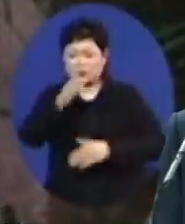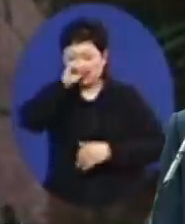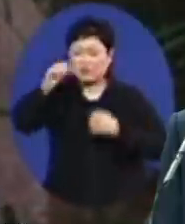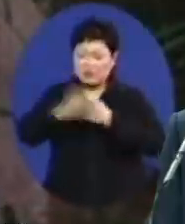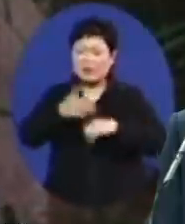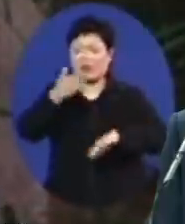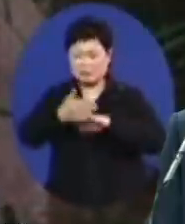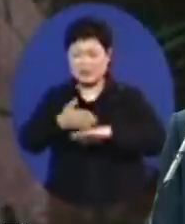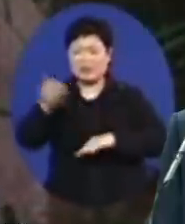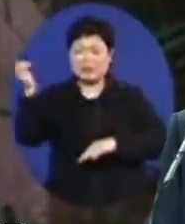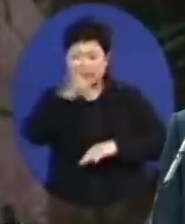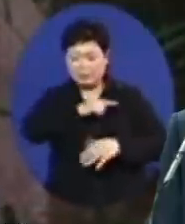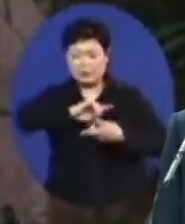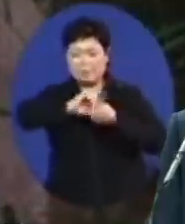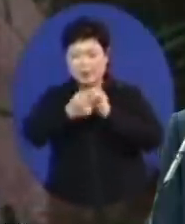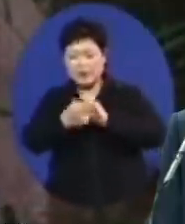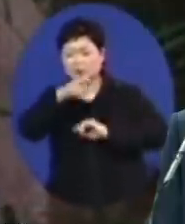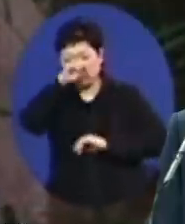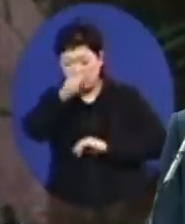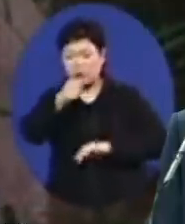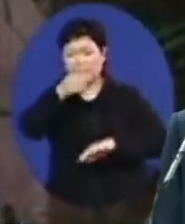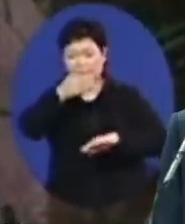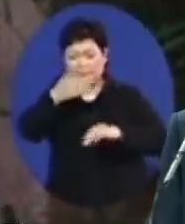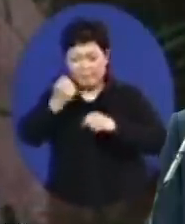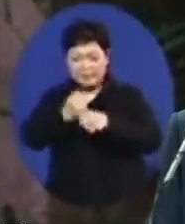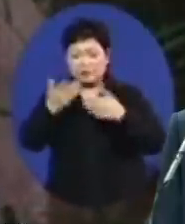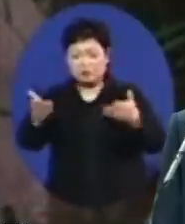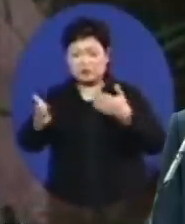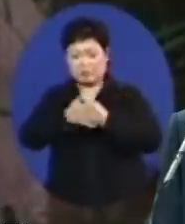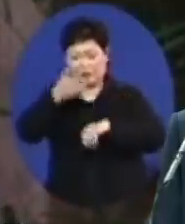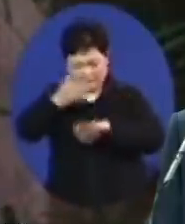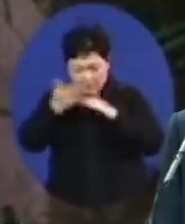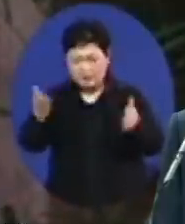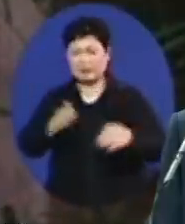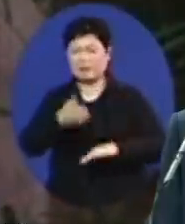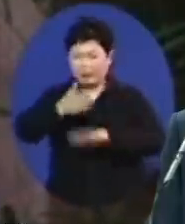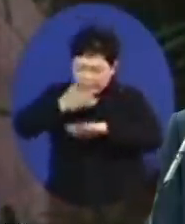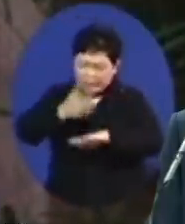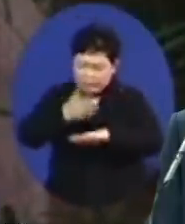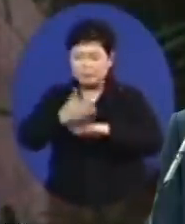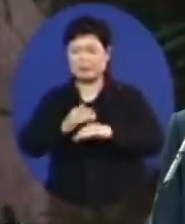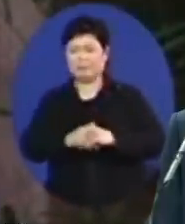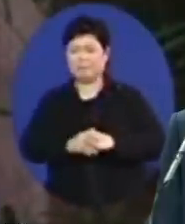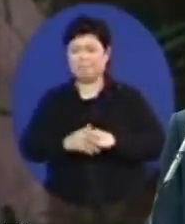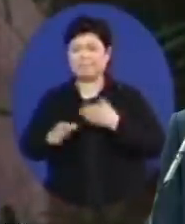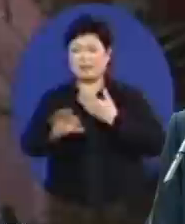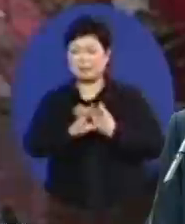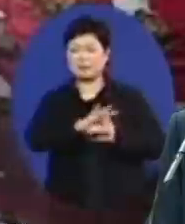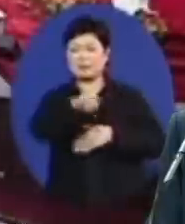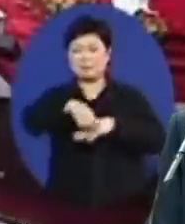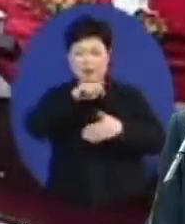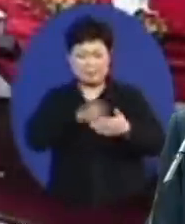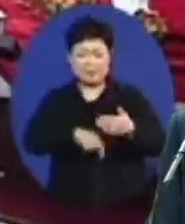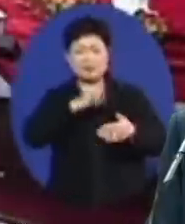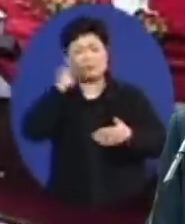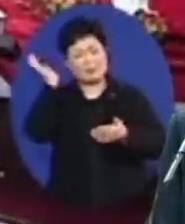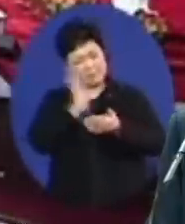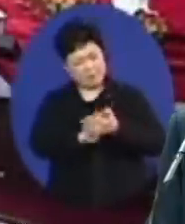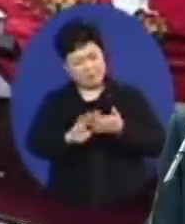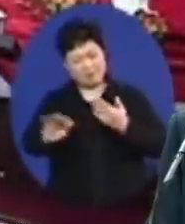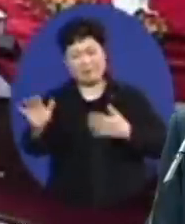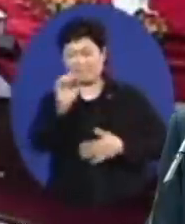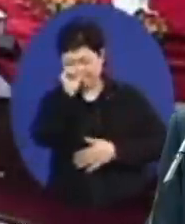좋은 것은 좋게 만들어 줄 것이니 좋다. 그러므로 항상 좋다. 감사하다. 이렇게 한다면 우리 마음이 얼마나 평안하고